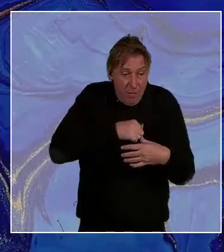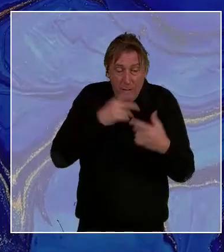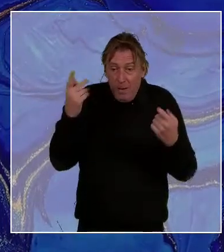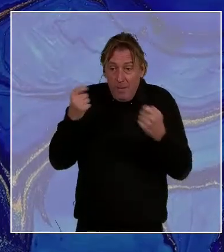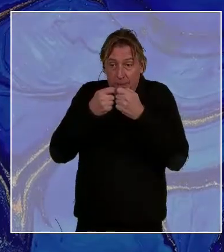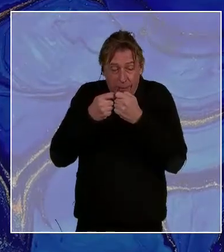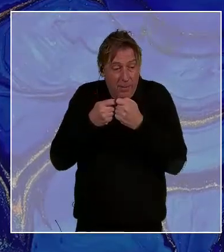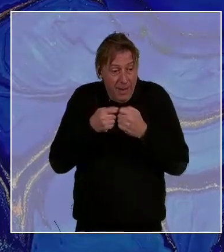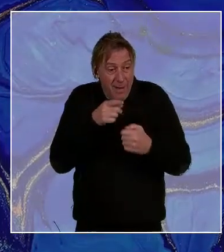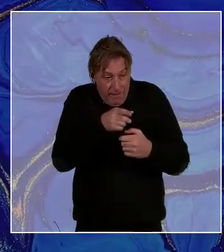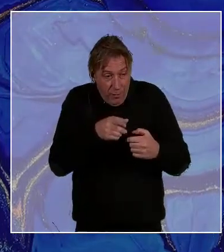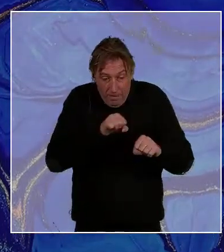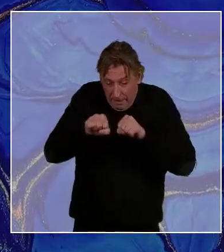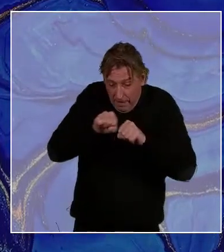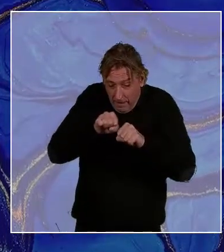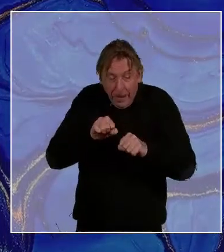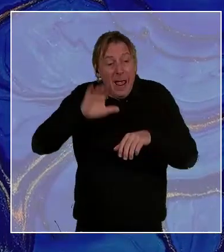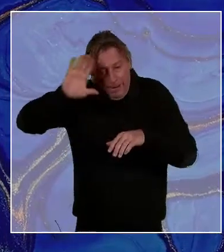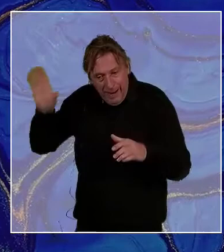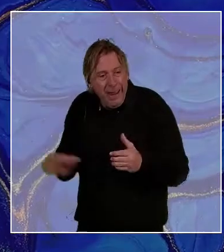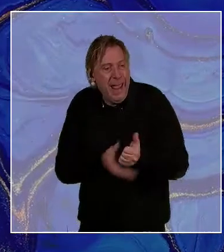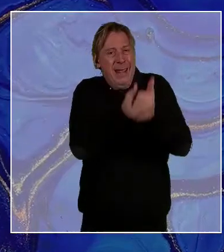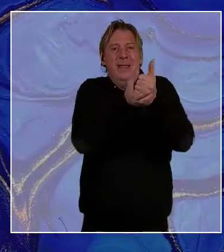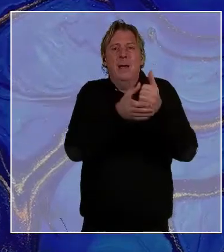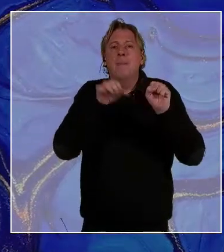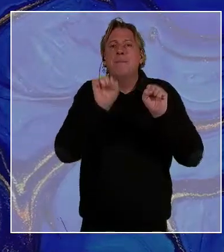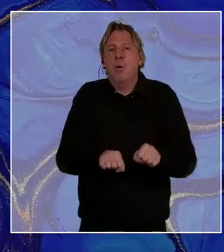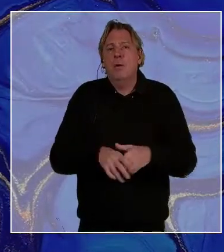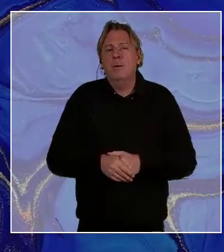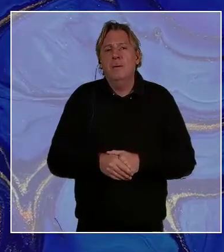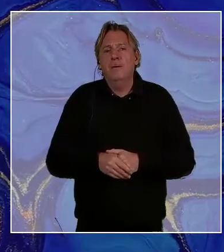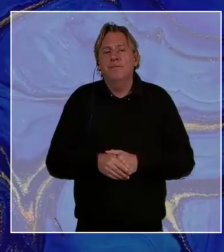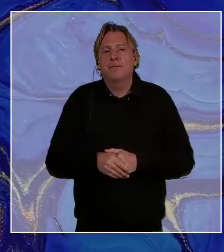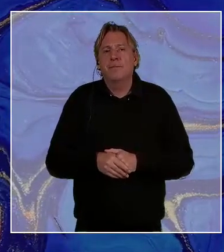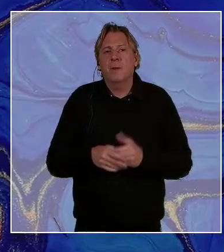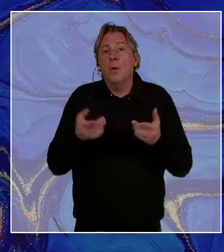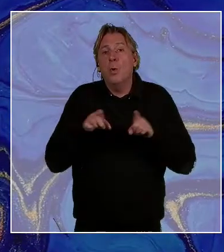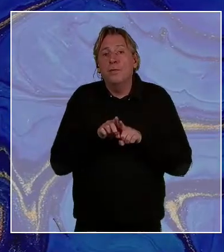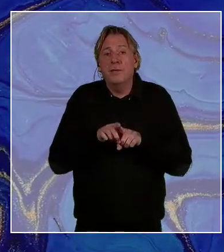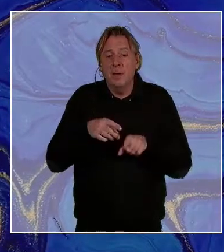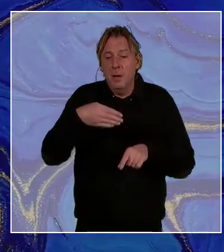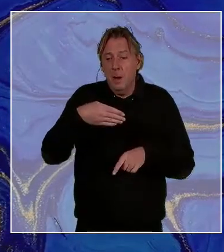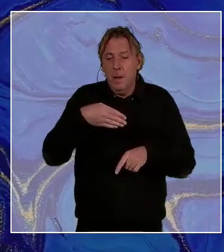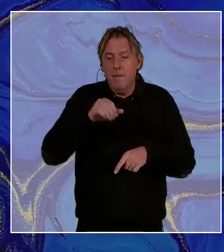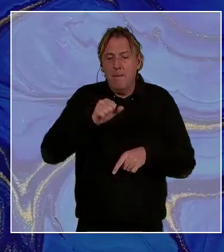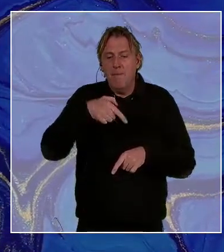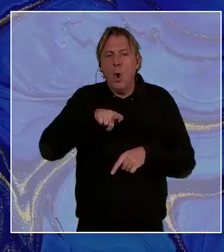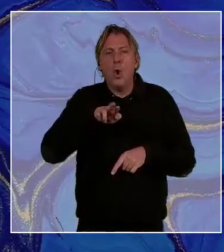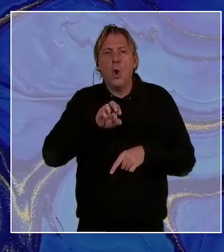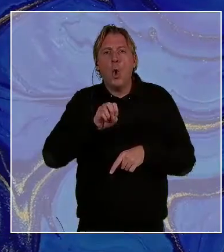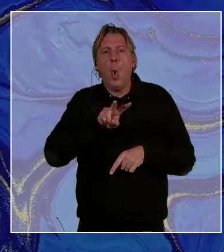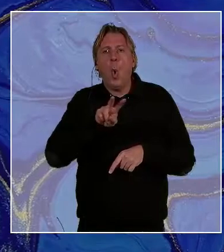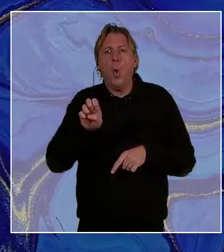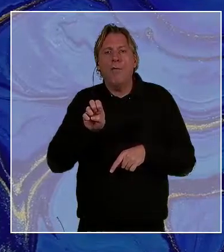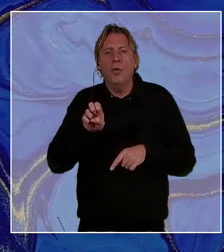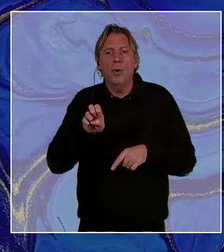leur prêter assistance. Il s'agissait également de leur expliquer comment préserver la mangrove, parce que c'est très